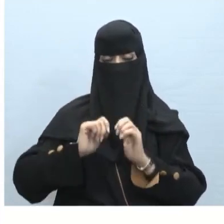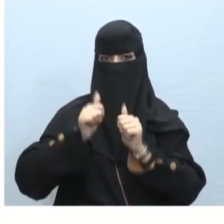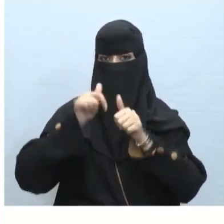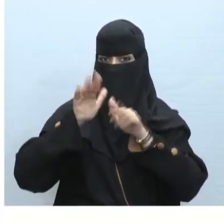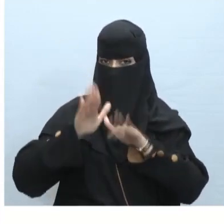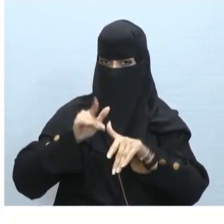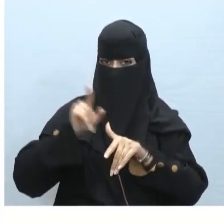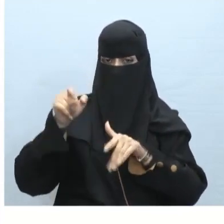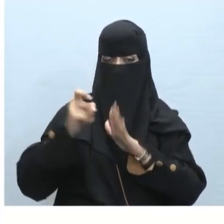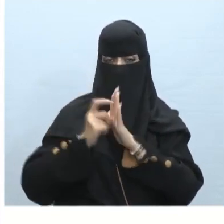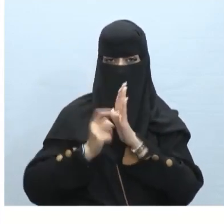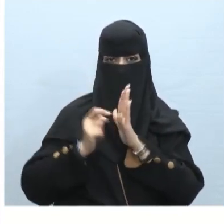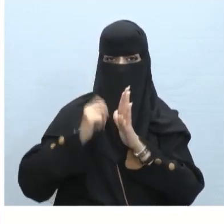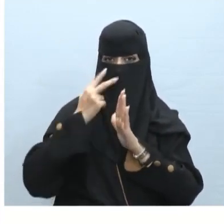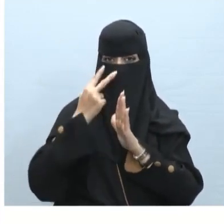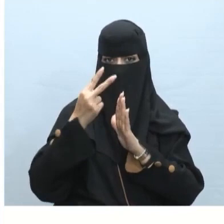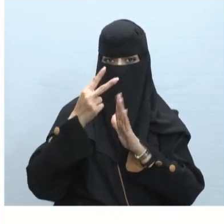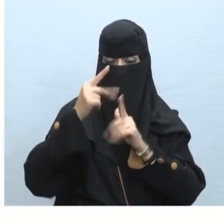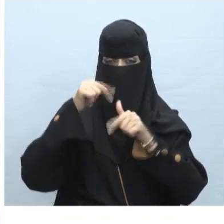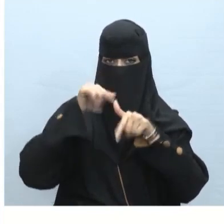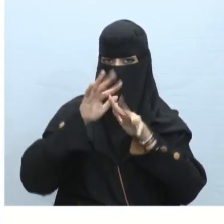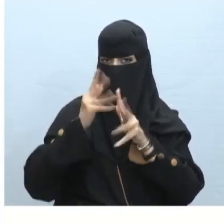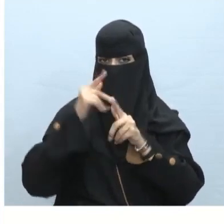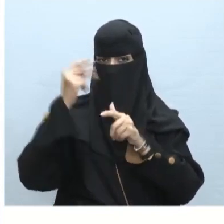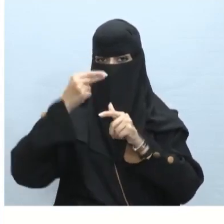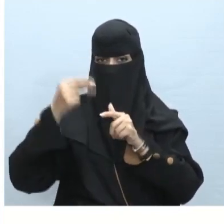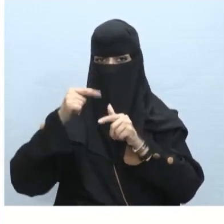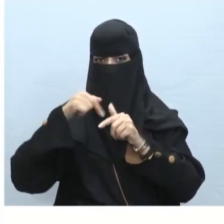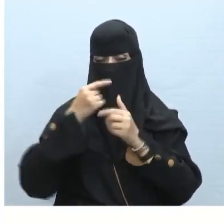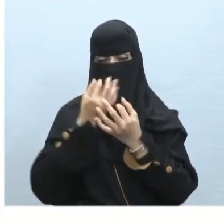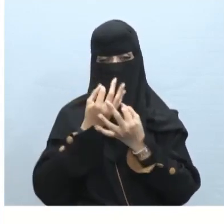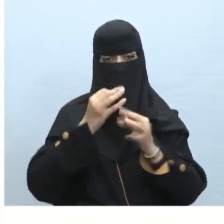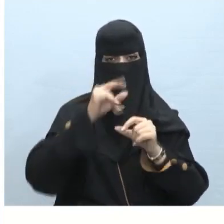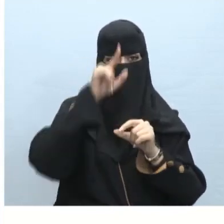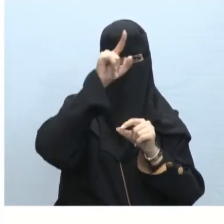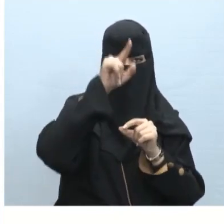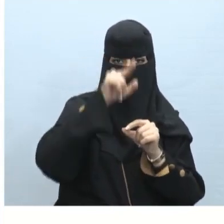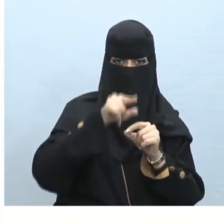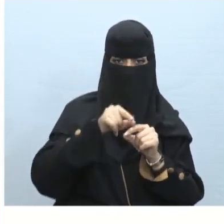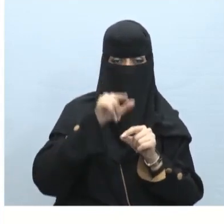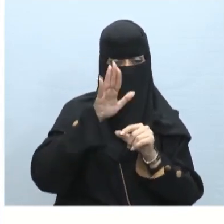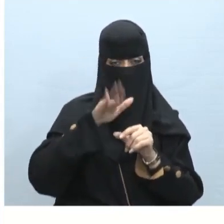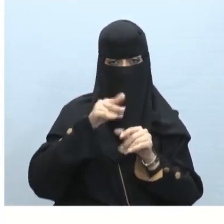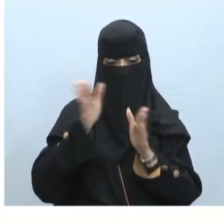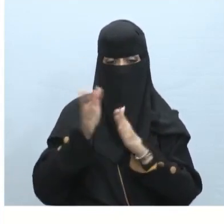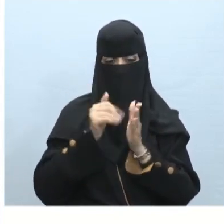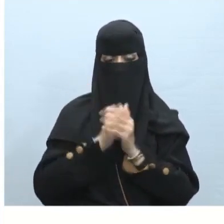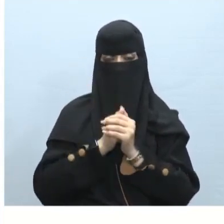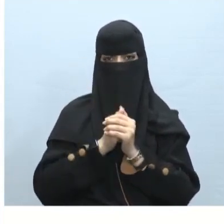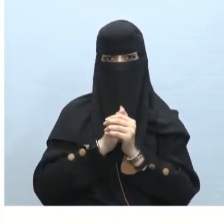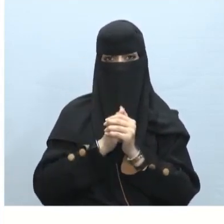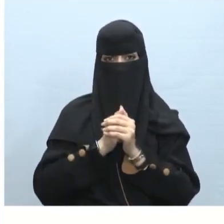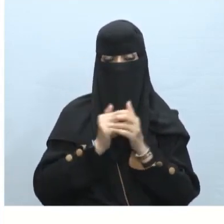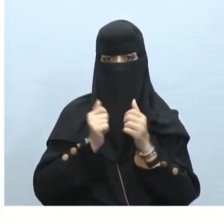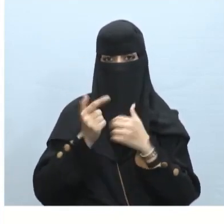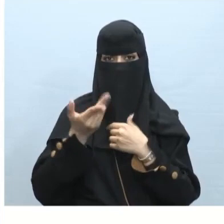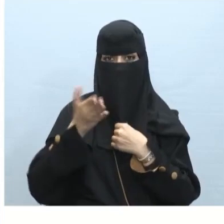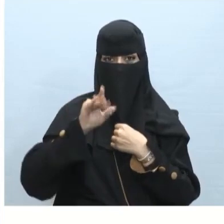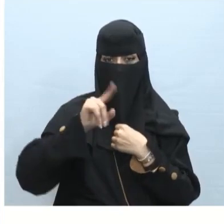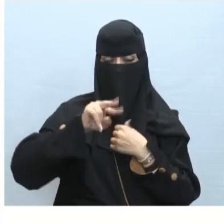من خلال هذه العناصر الاطلاع على رسومات سمارت الموجوده في التي يوفرها برنامج مايكروسوفت باوربوينت